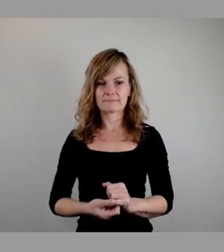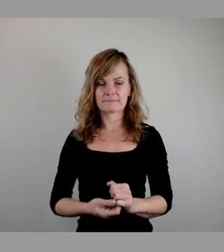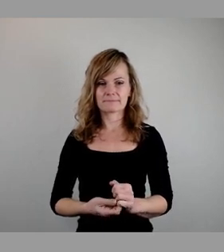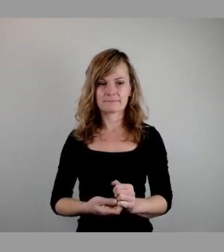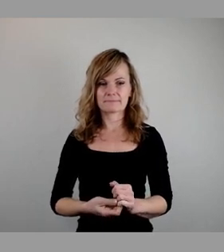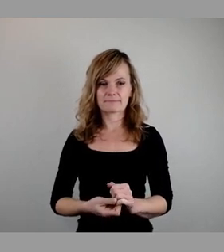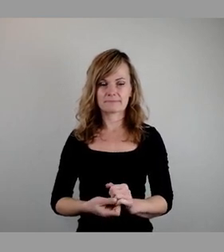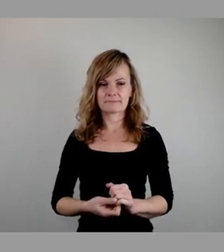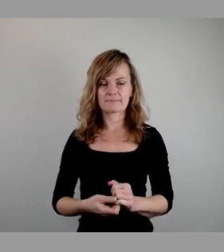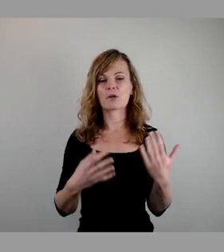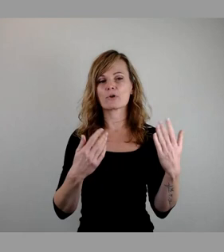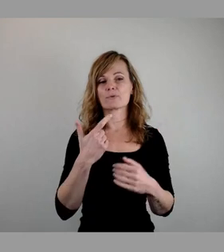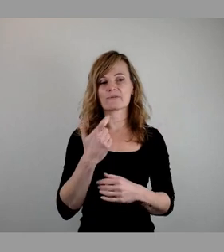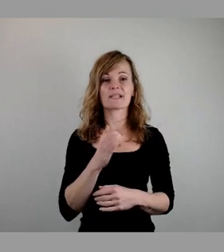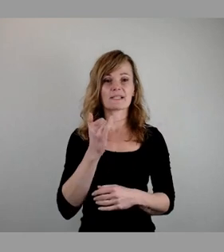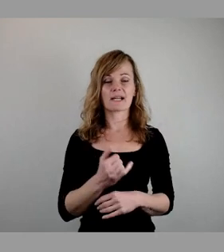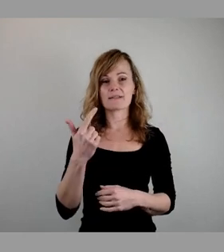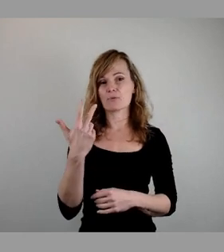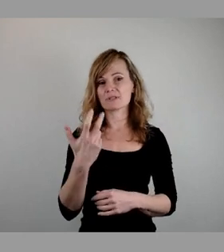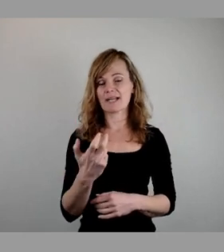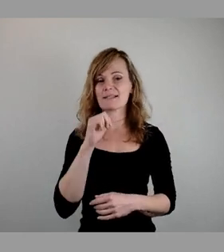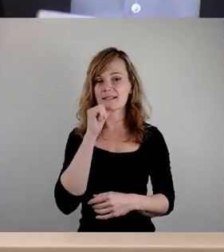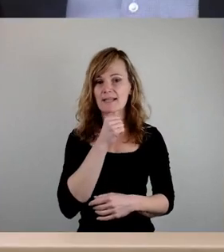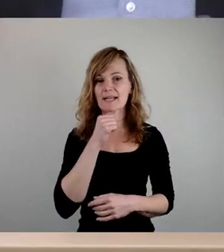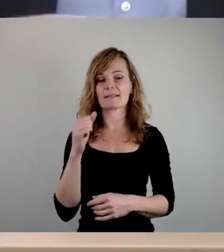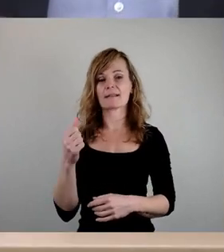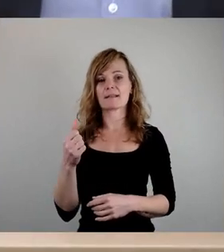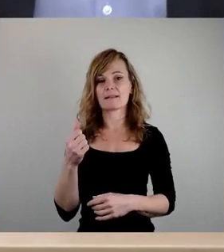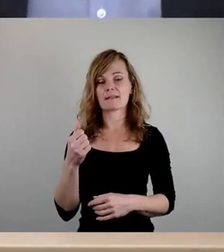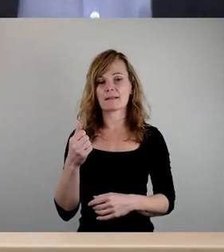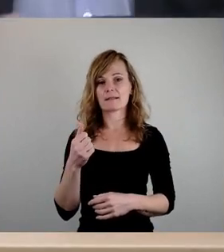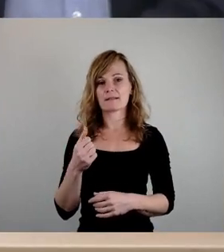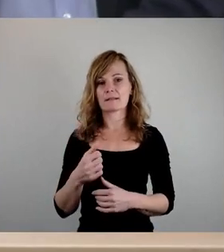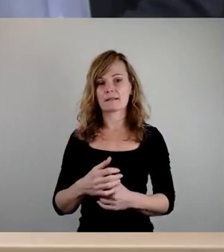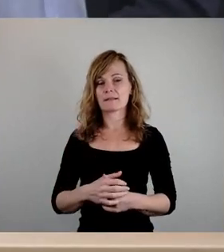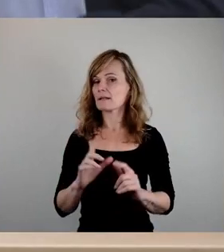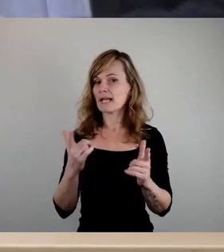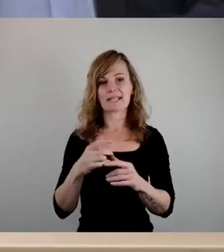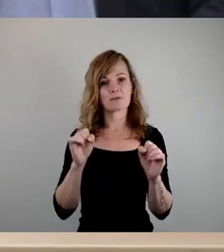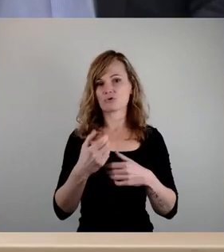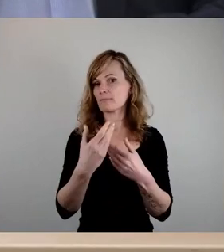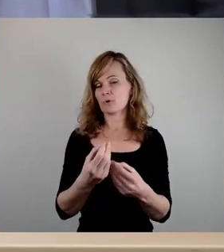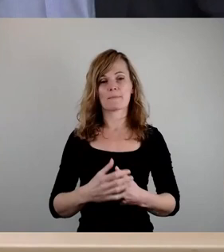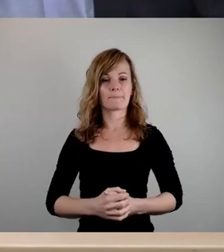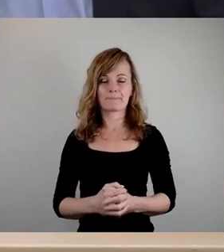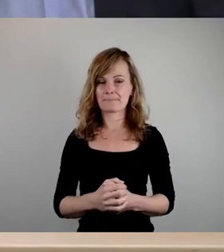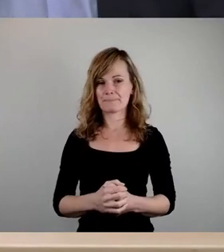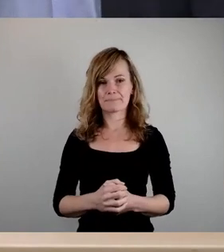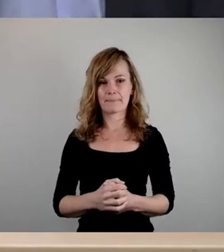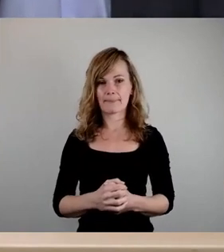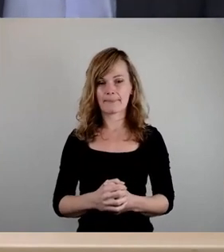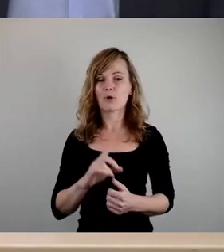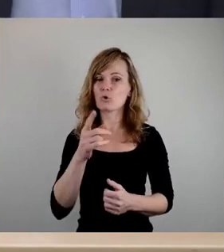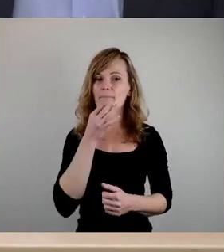Mit 29 Ja, 32 Nein, keine Zustimmung bekommen. Dann würde ich noch mal